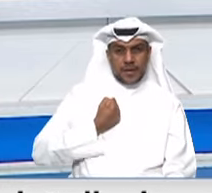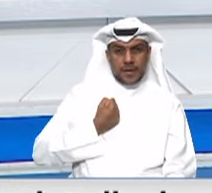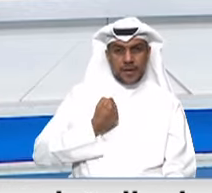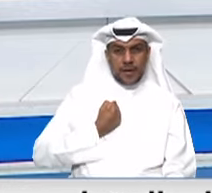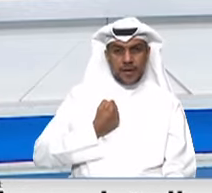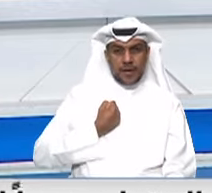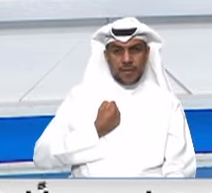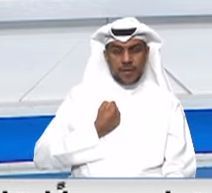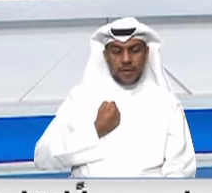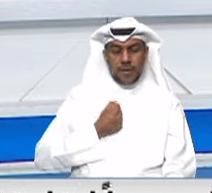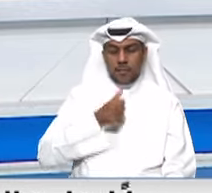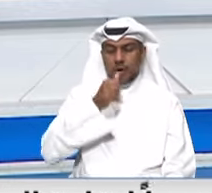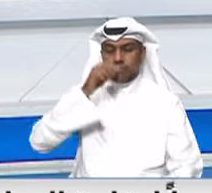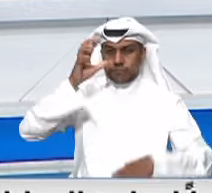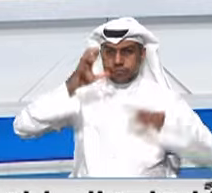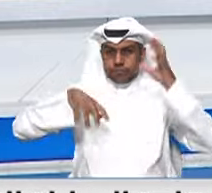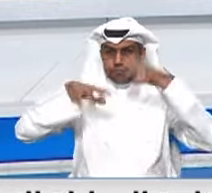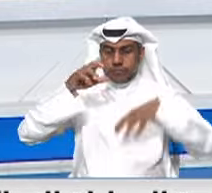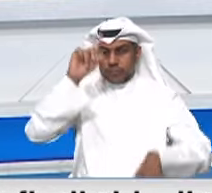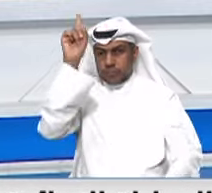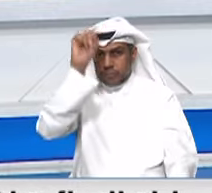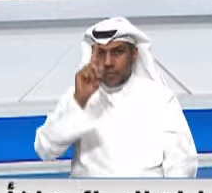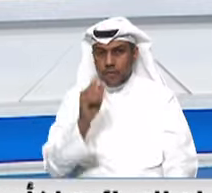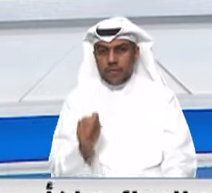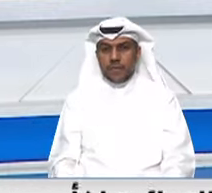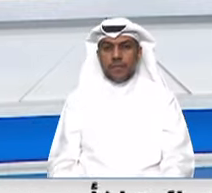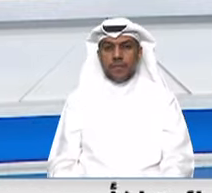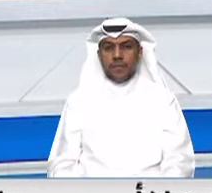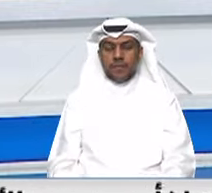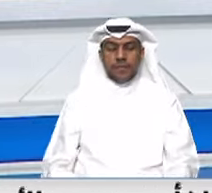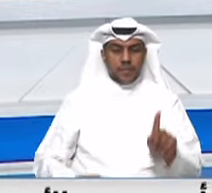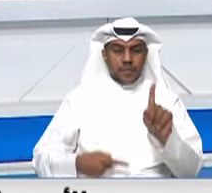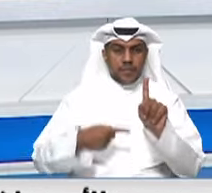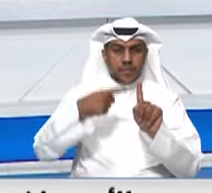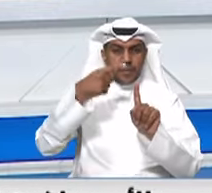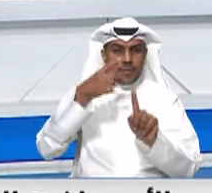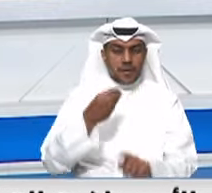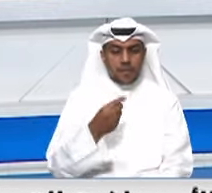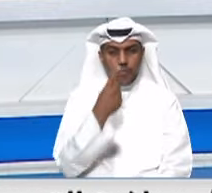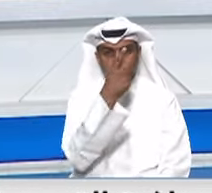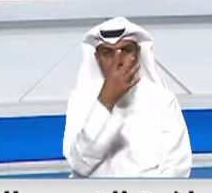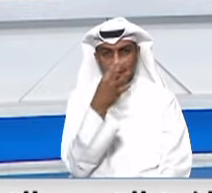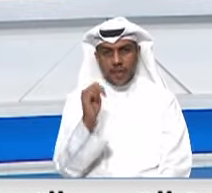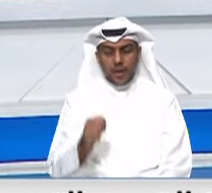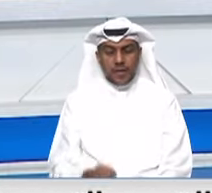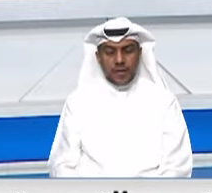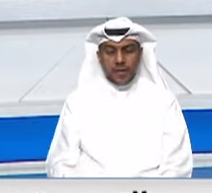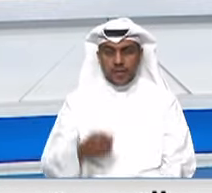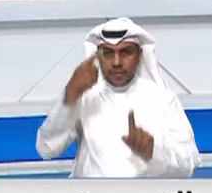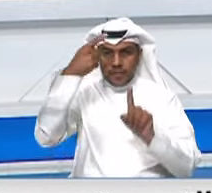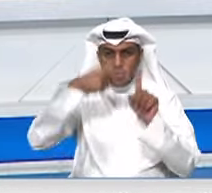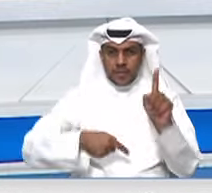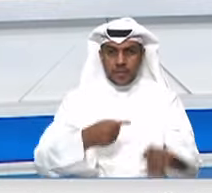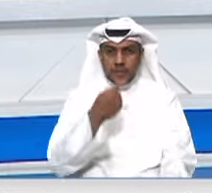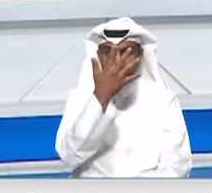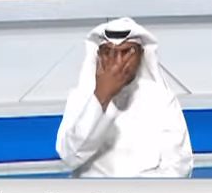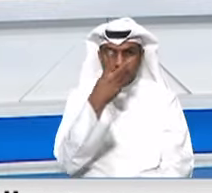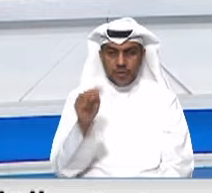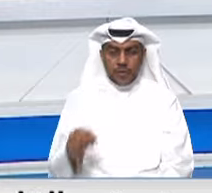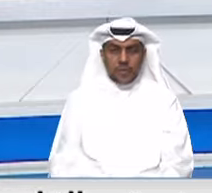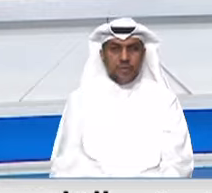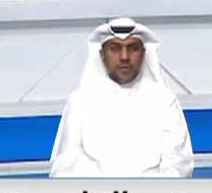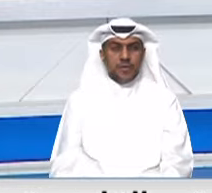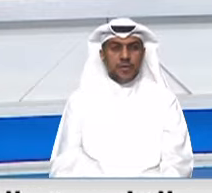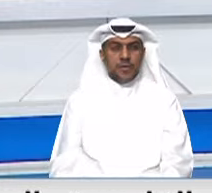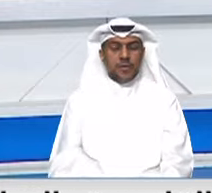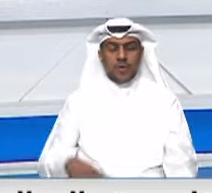الاستقرار وفرص لأمطار رعدية، درجة الحرارة العظمى متوقع أن تكون 31 درجة مئوية، الصغرى 25 درجة مئوية،